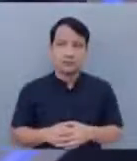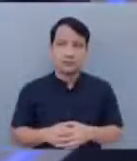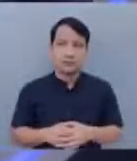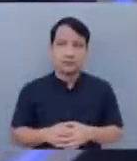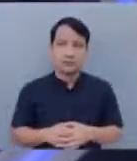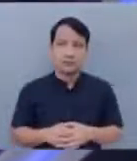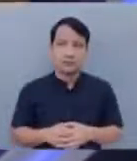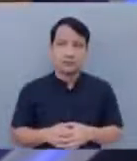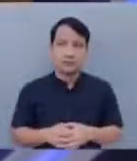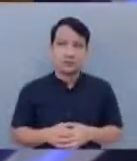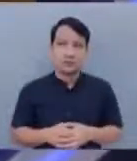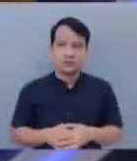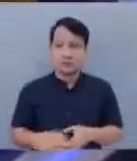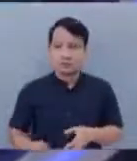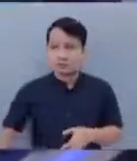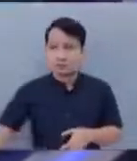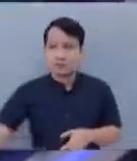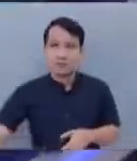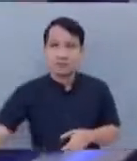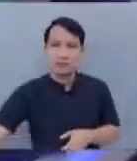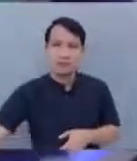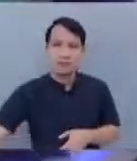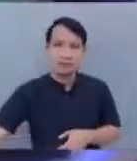ewan ko,